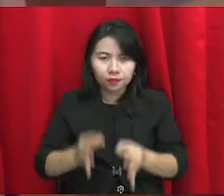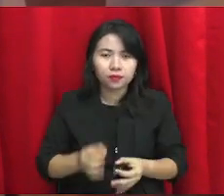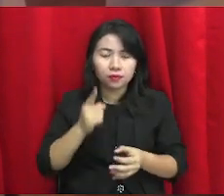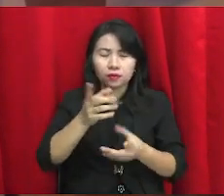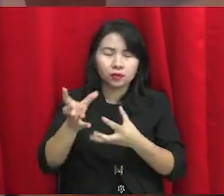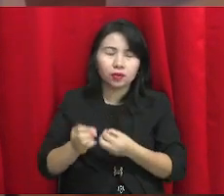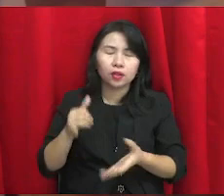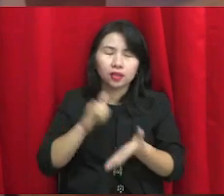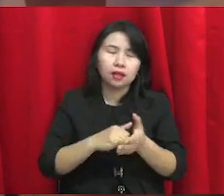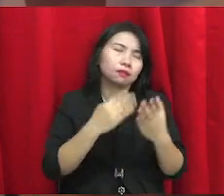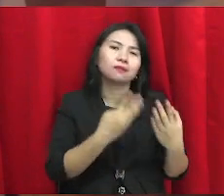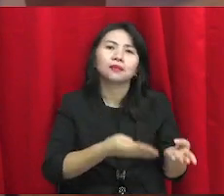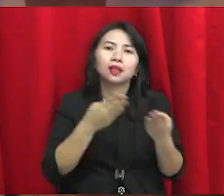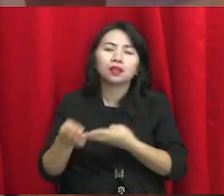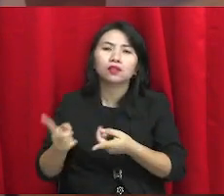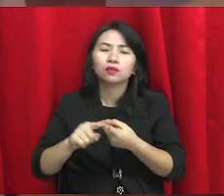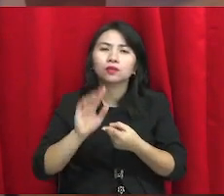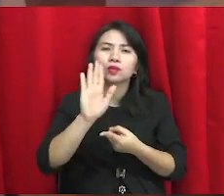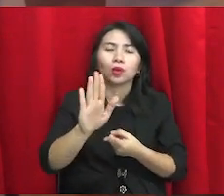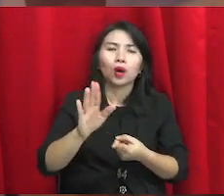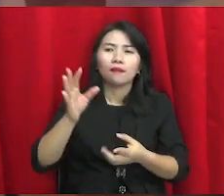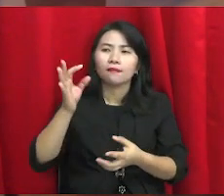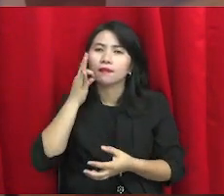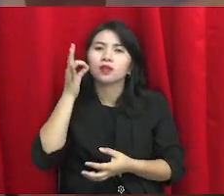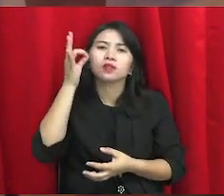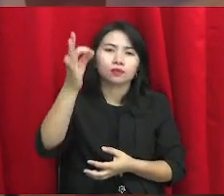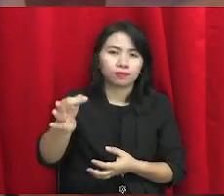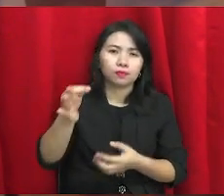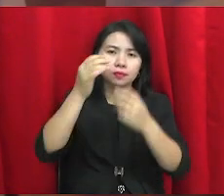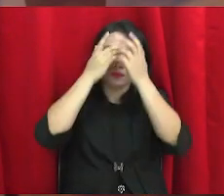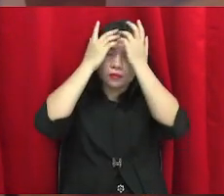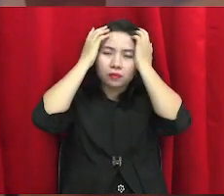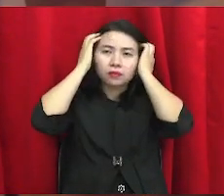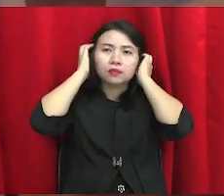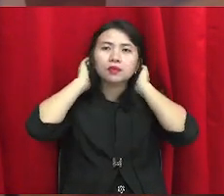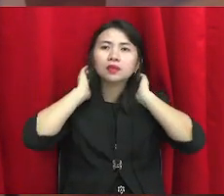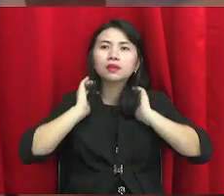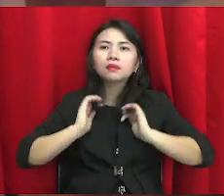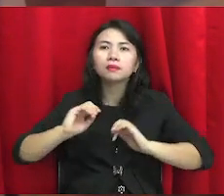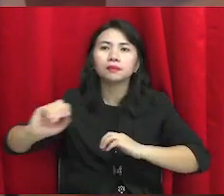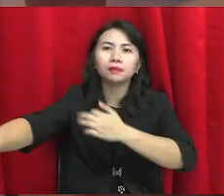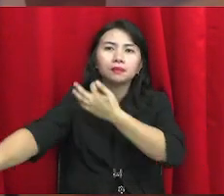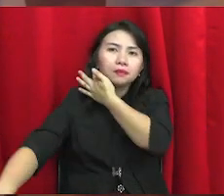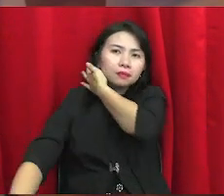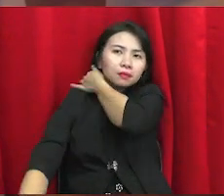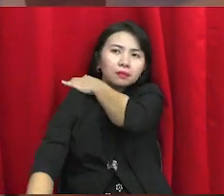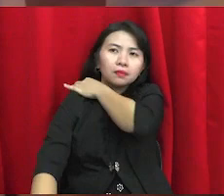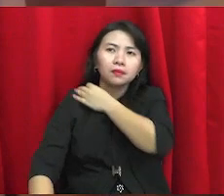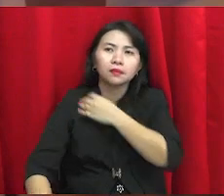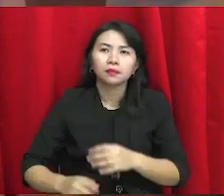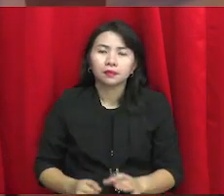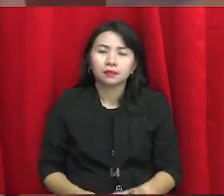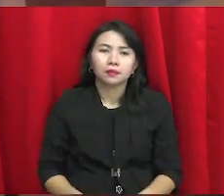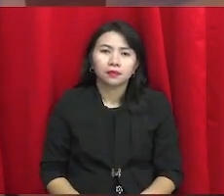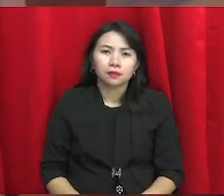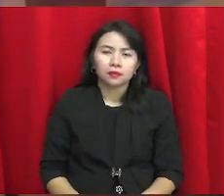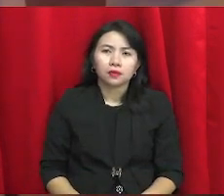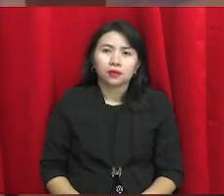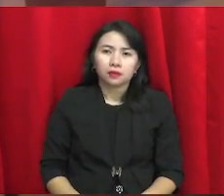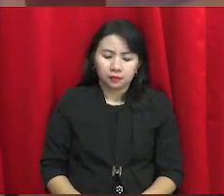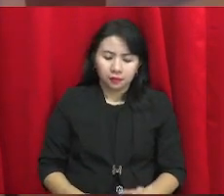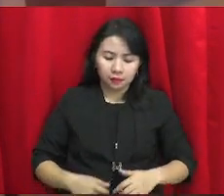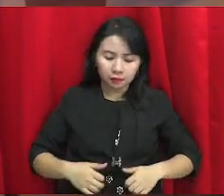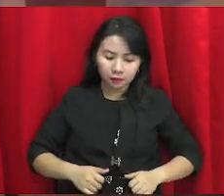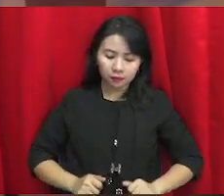it will bring you to your destination. Amen. Yeah. Totoo po yan. Ganyan yan. That's right.